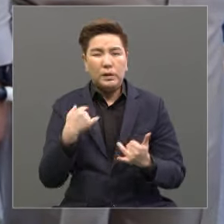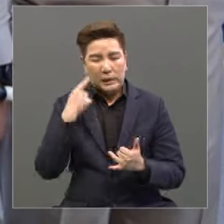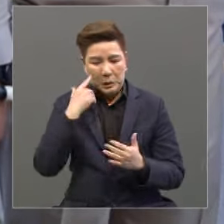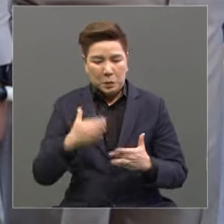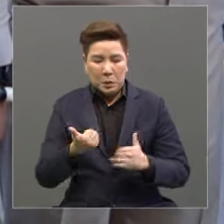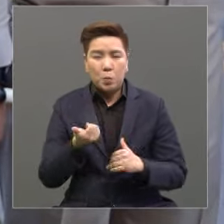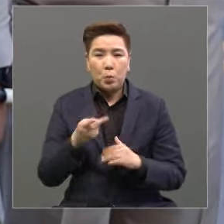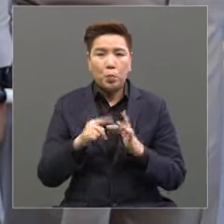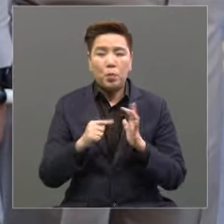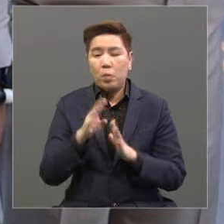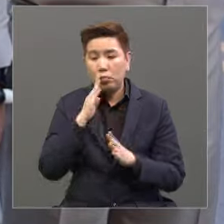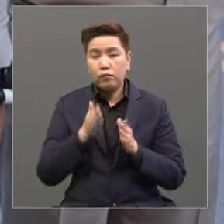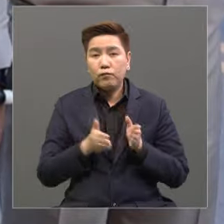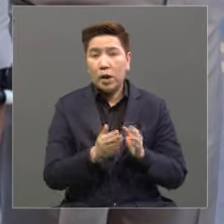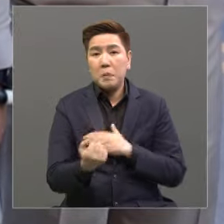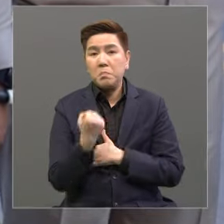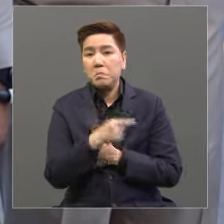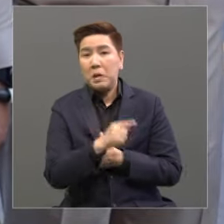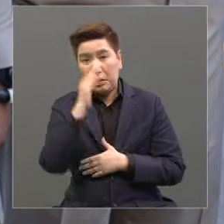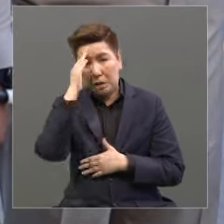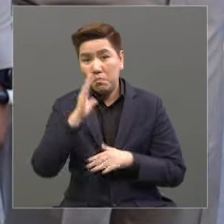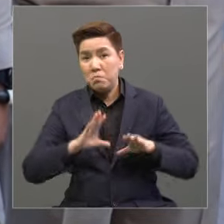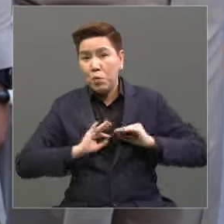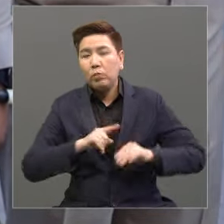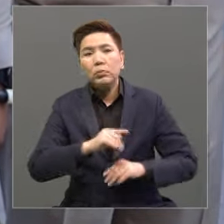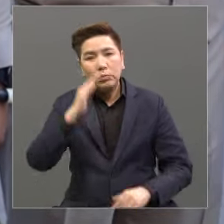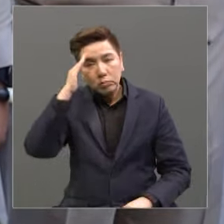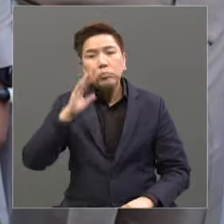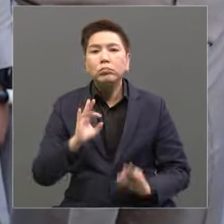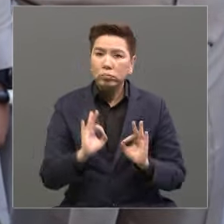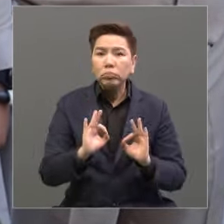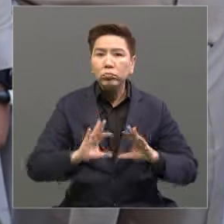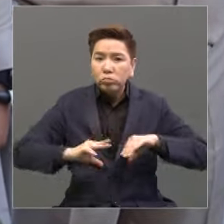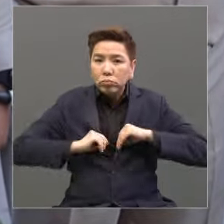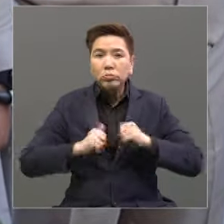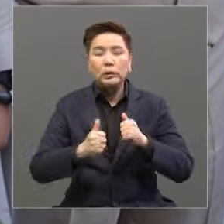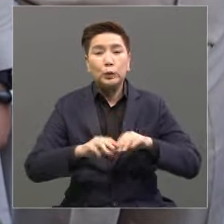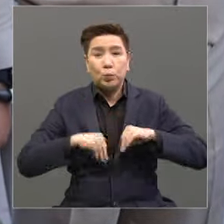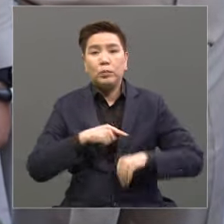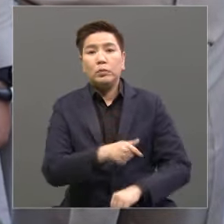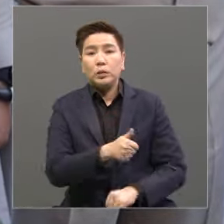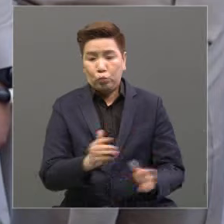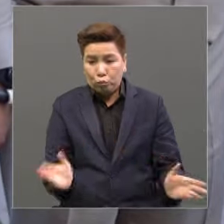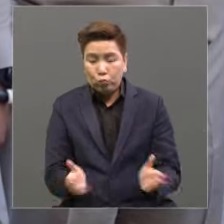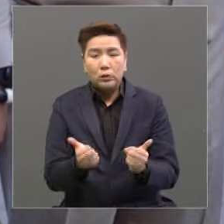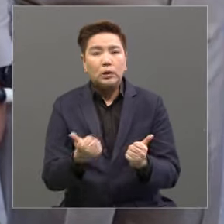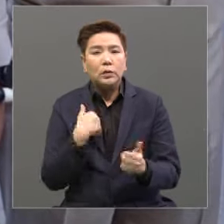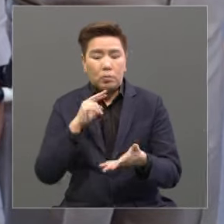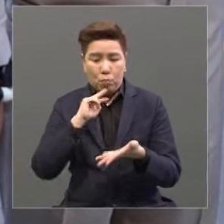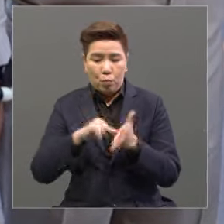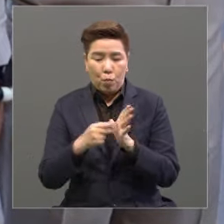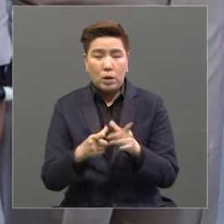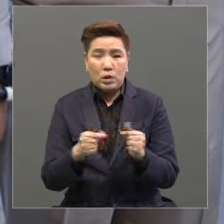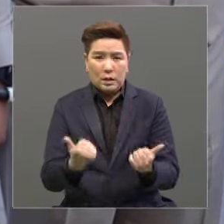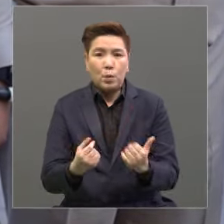ถ้าฝ่ายความมั่นคงไม่เห็นด้วยอาจจะเหนื่อยแต่นี่ฝ่ายความมั่นคงก็สนับสนุนถูกไหมฮะเพราะนั้นเรื่องนี้ก็มีความ